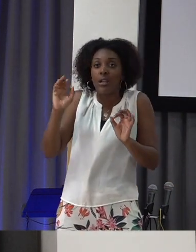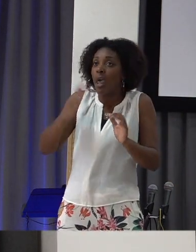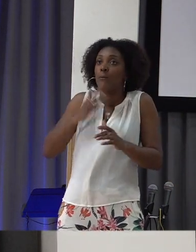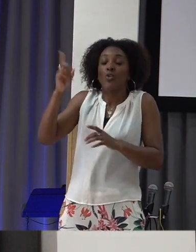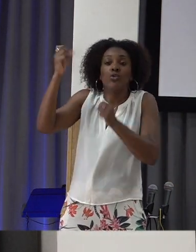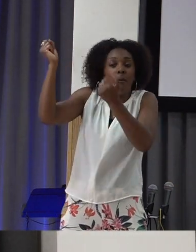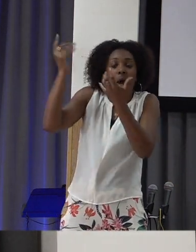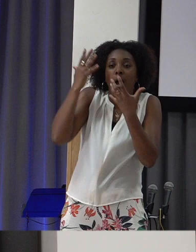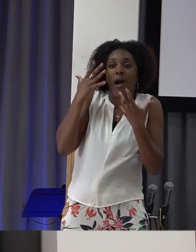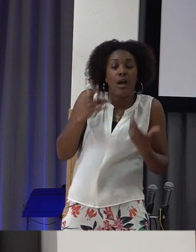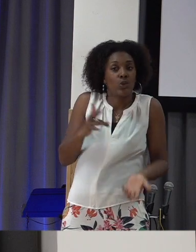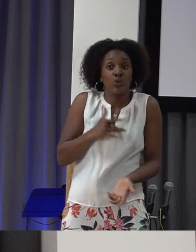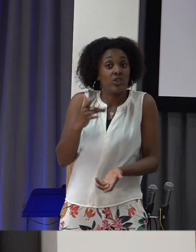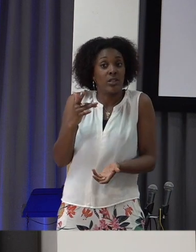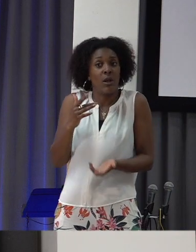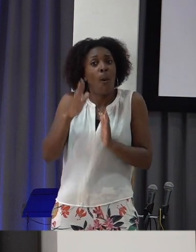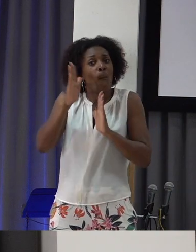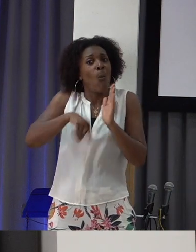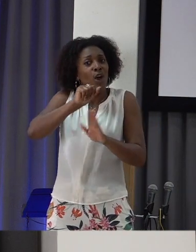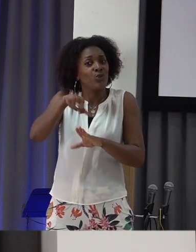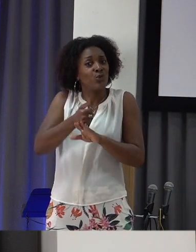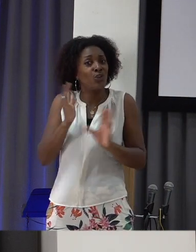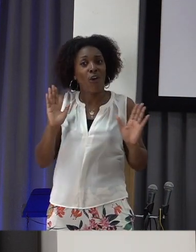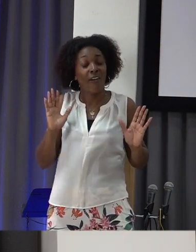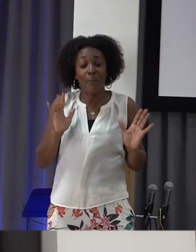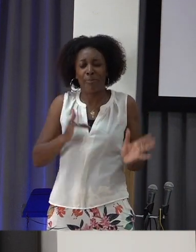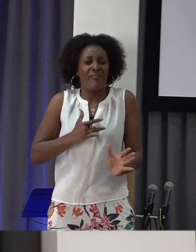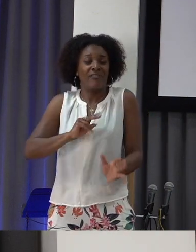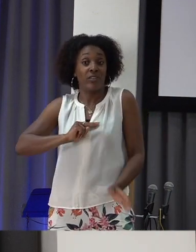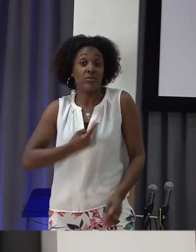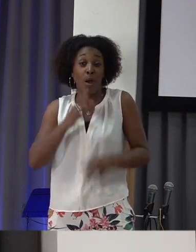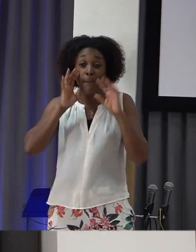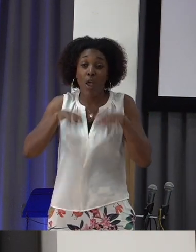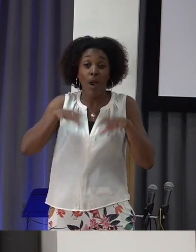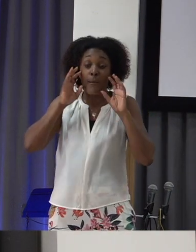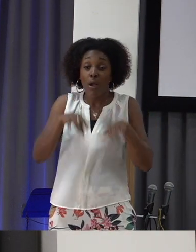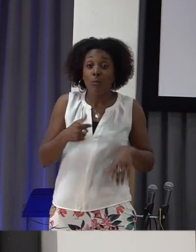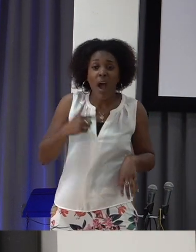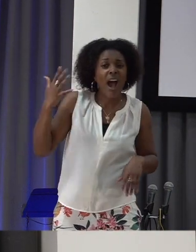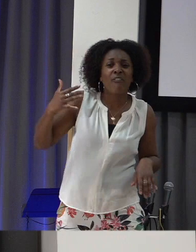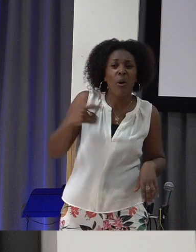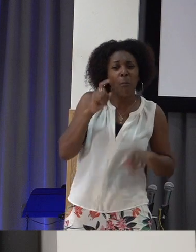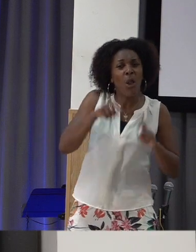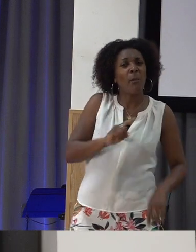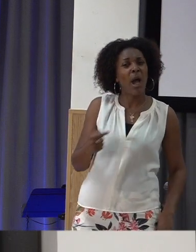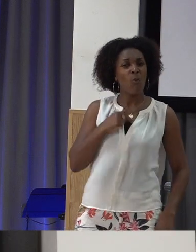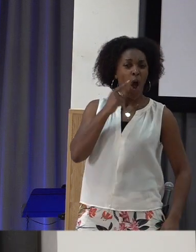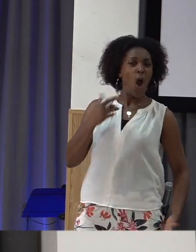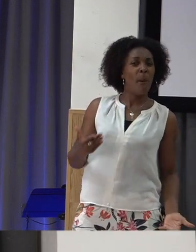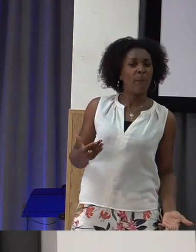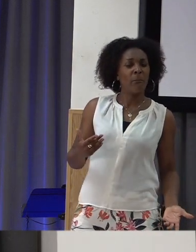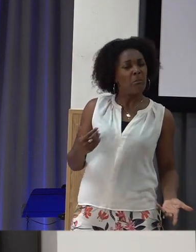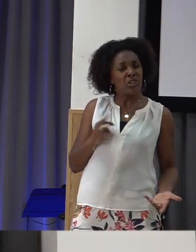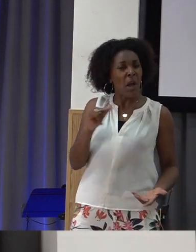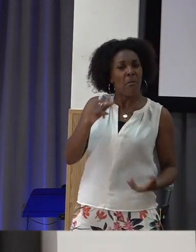Dieu, mais en moins d'1 heure, oui, que j'en pleurais. Je n'avais pas pleuré depuis, je ne sais pas, 12, 13